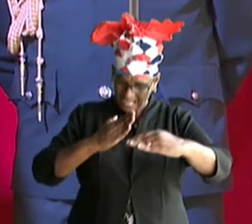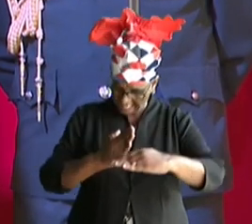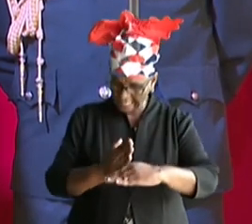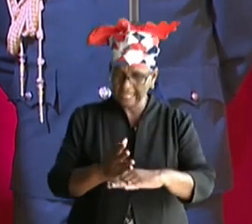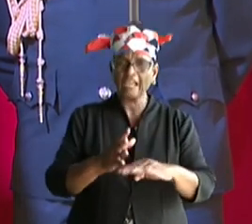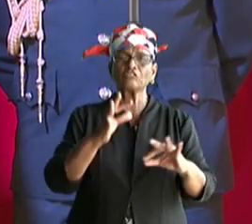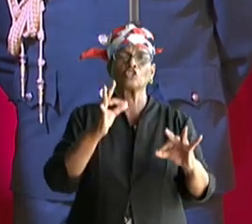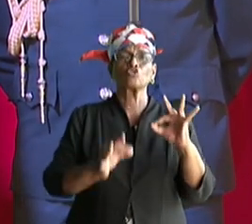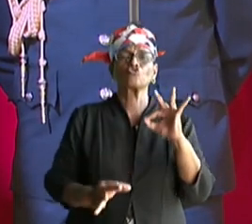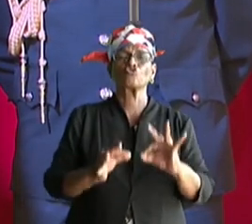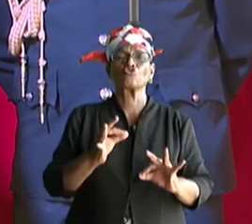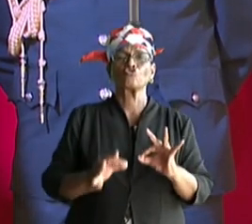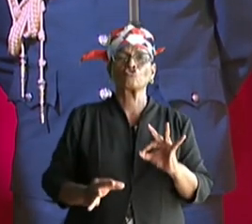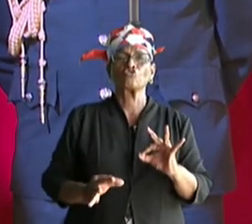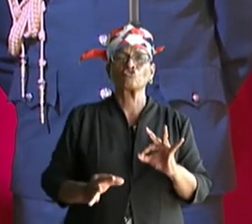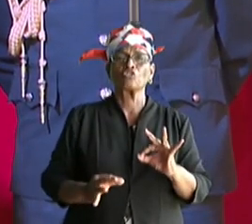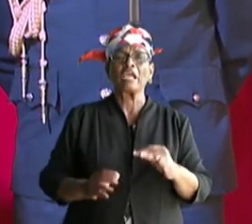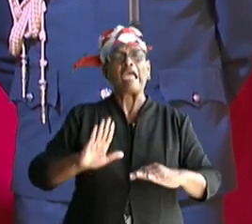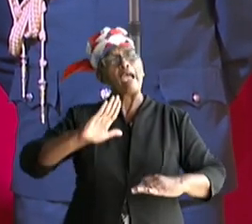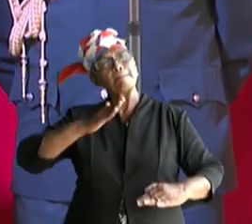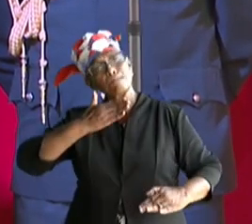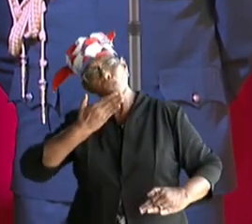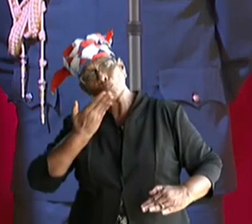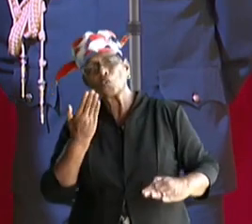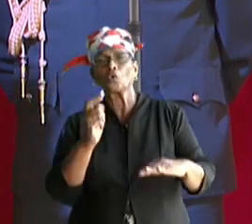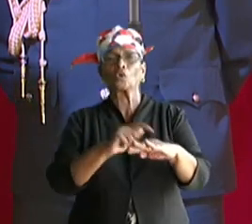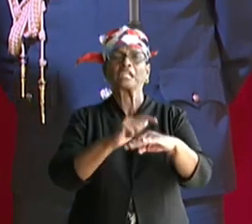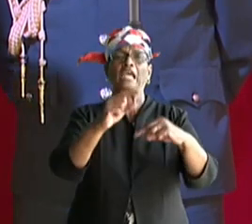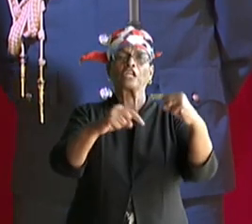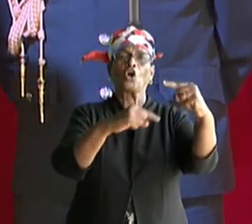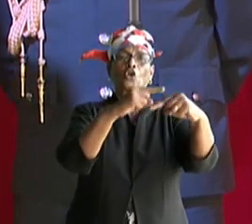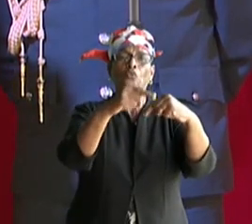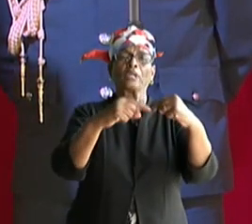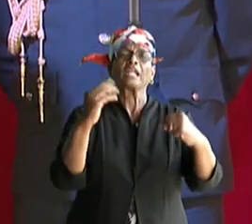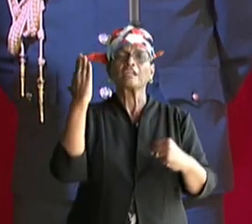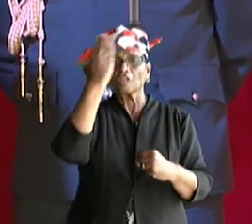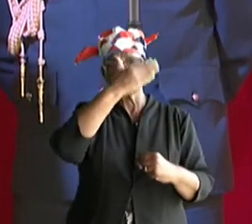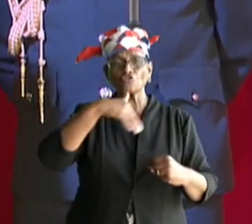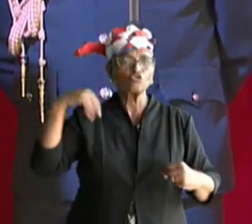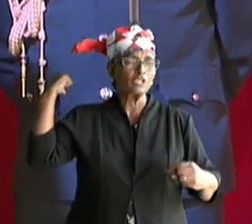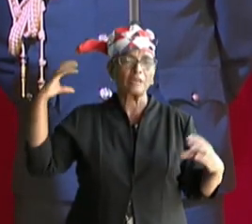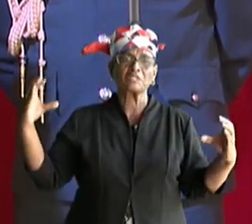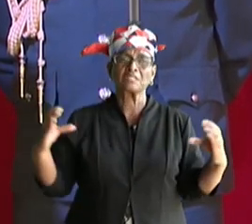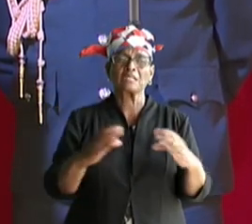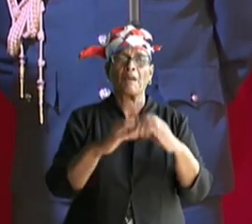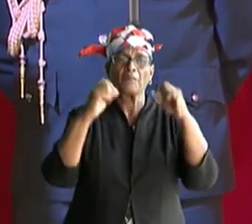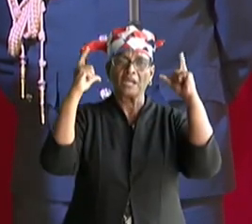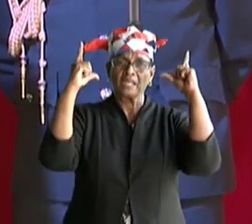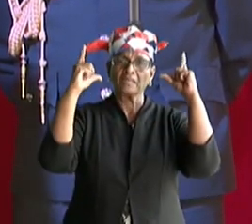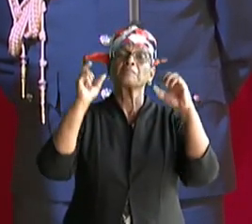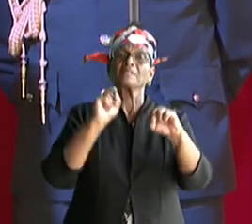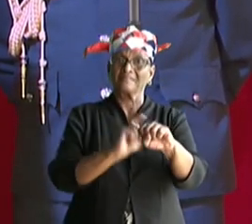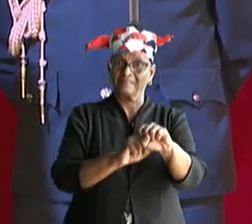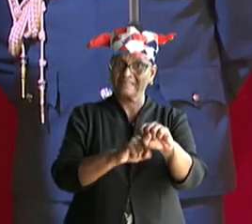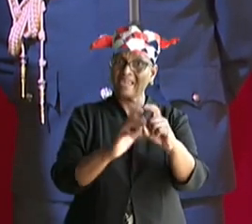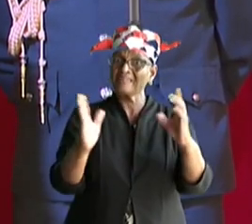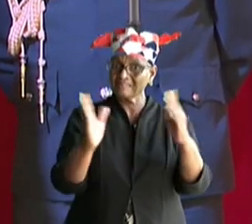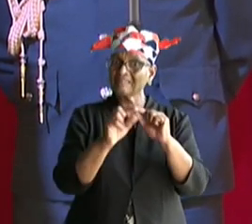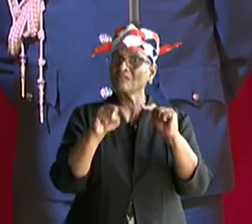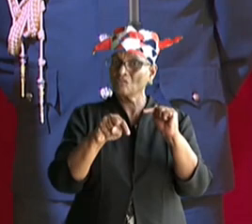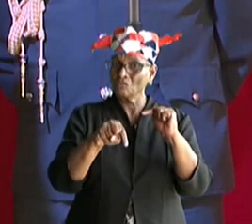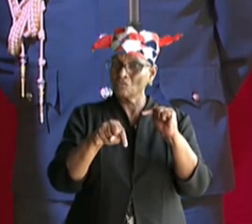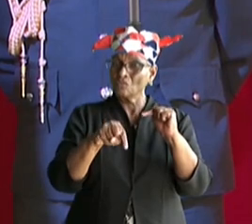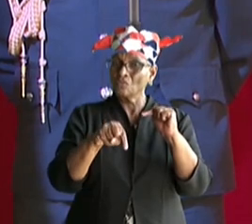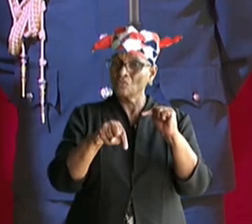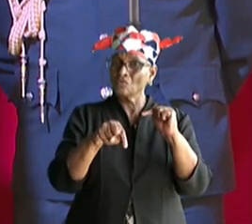rechtsstatelijkheid en modernisering van de Surinaamse samenleving. Een tijdperk waar